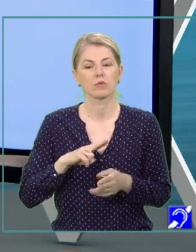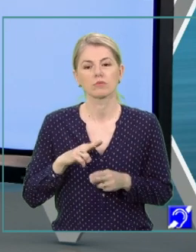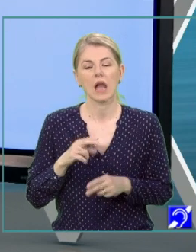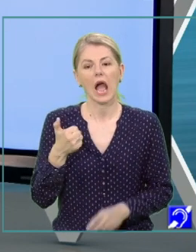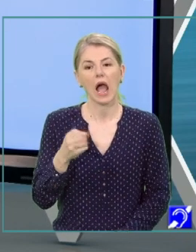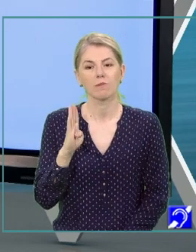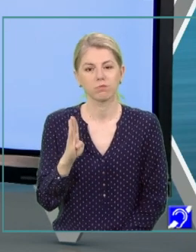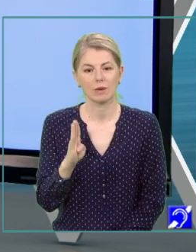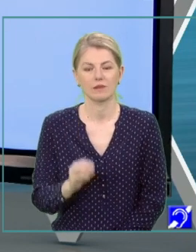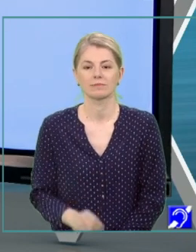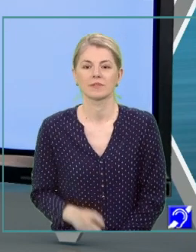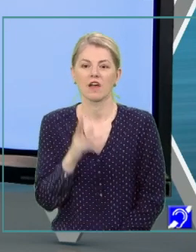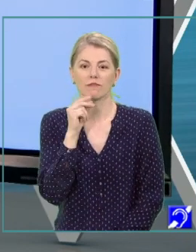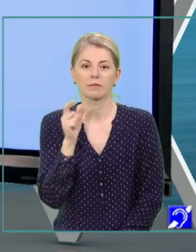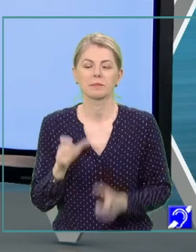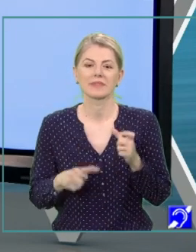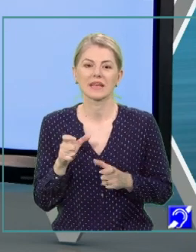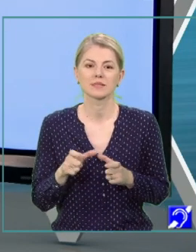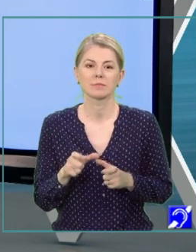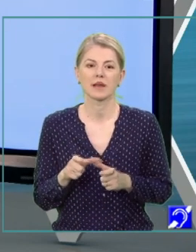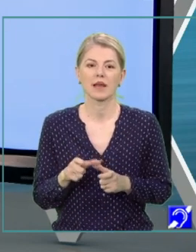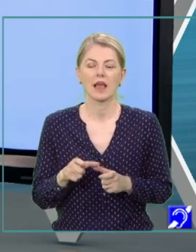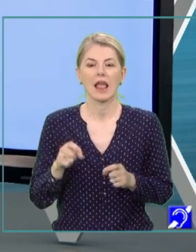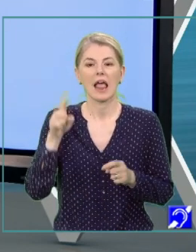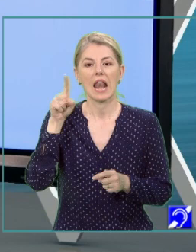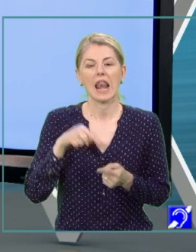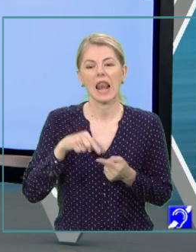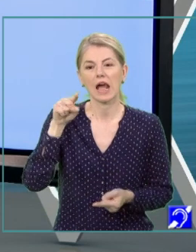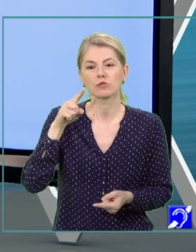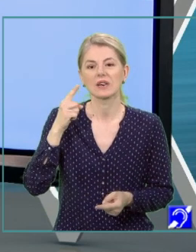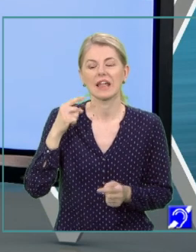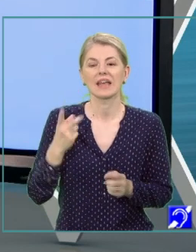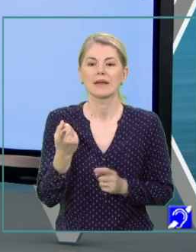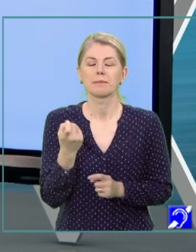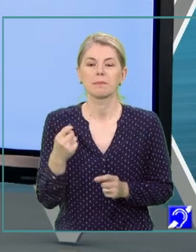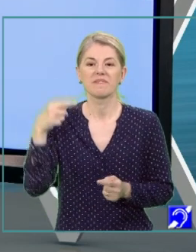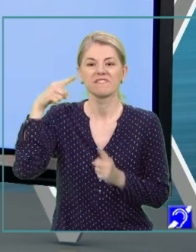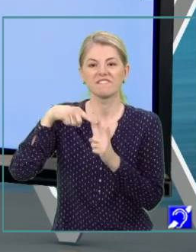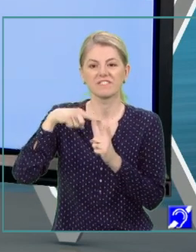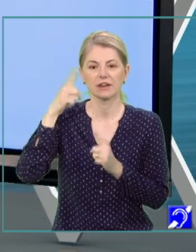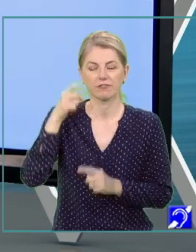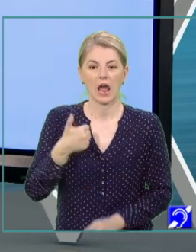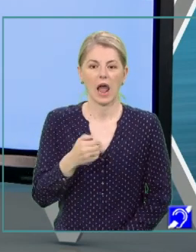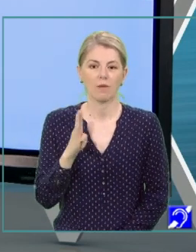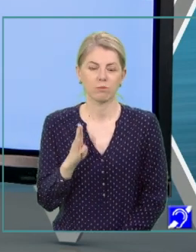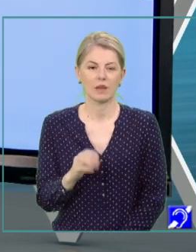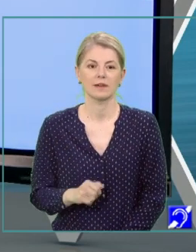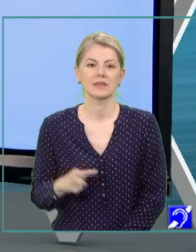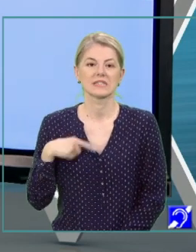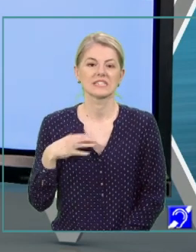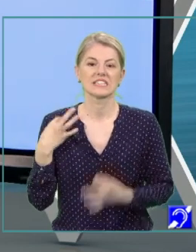B, vorbim despre laturile care pleacă din vârful A. A, B, A, C, A, D sunt